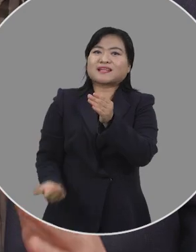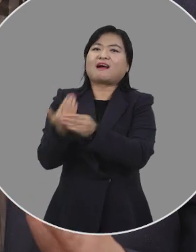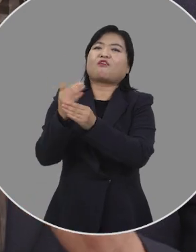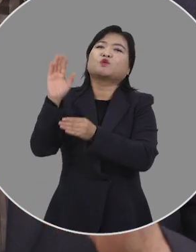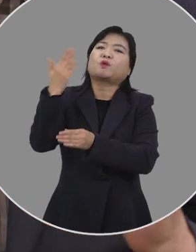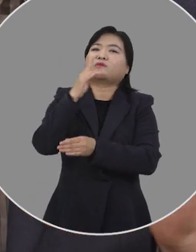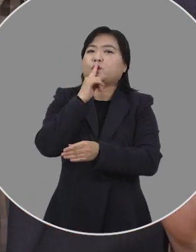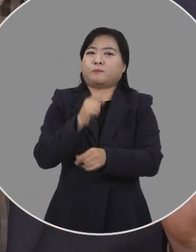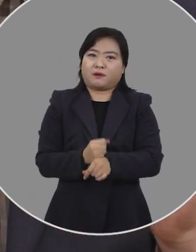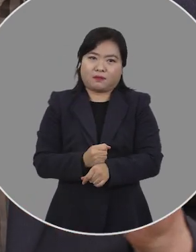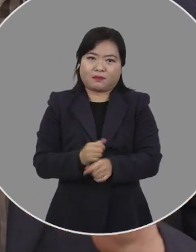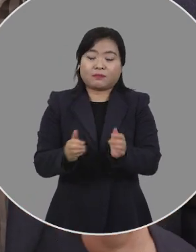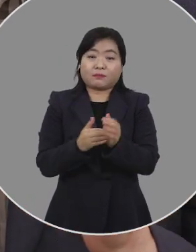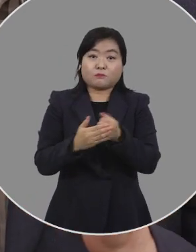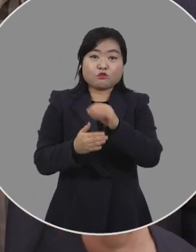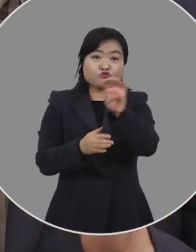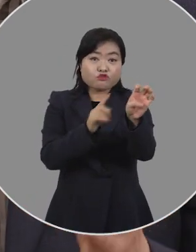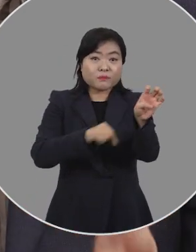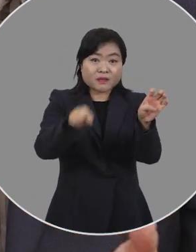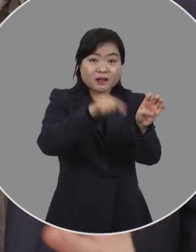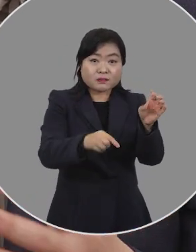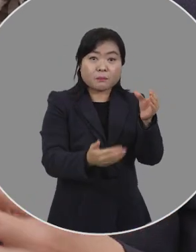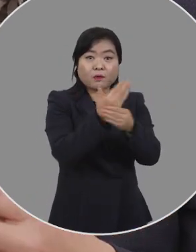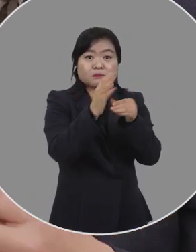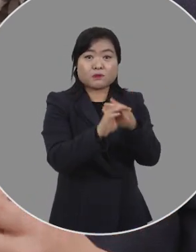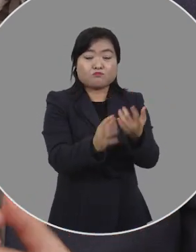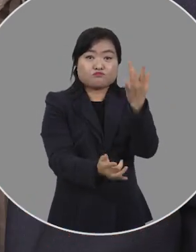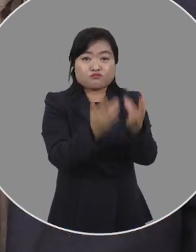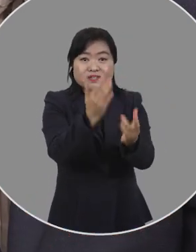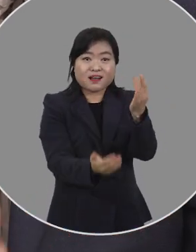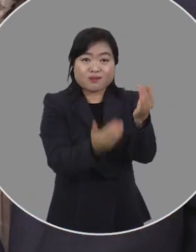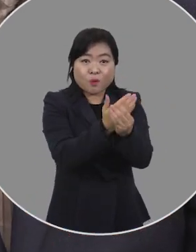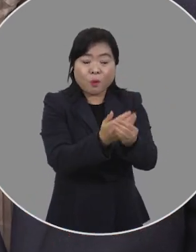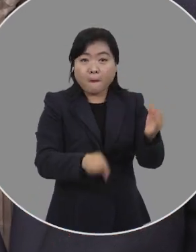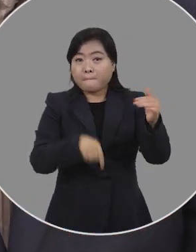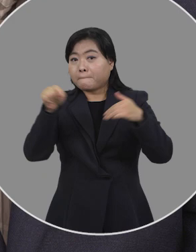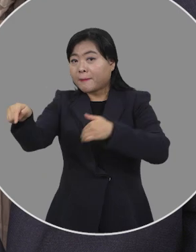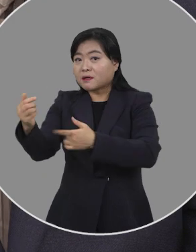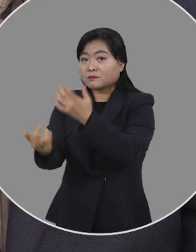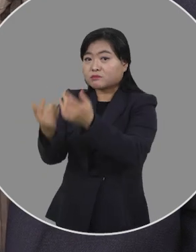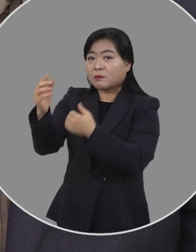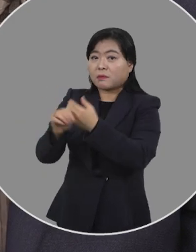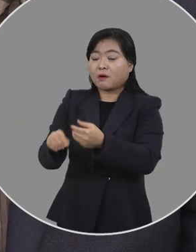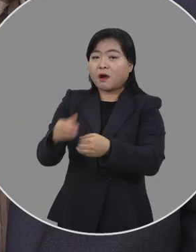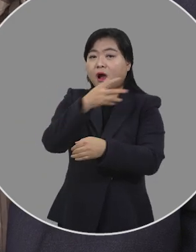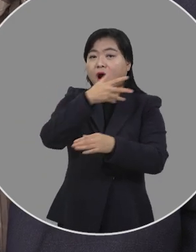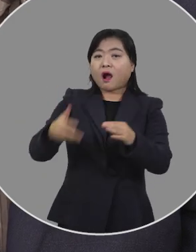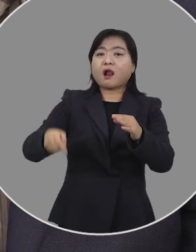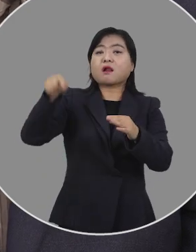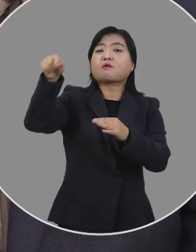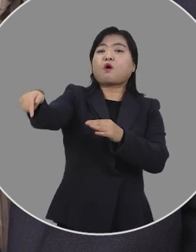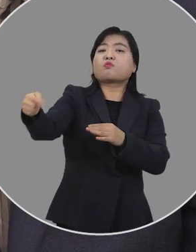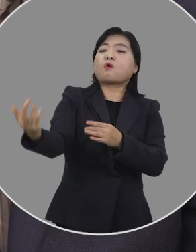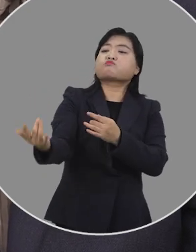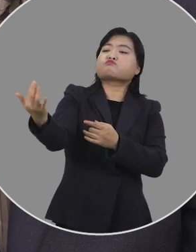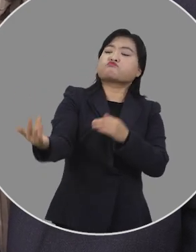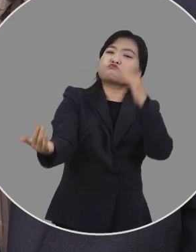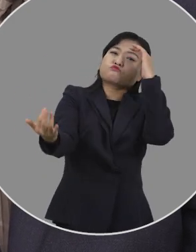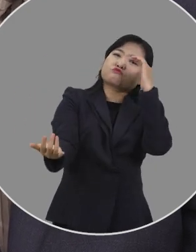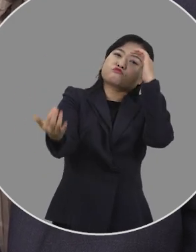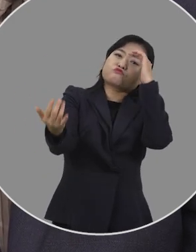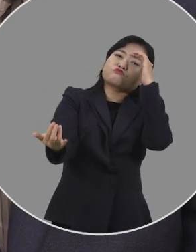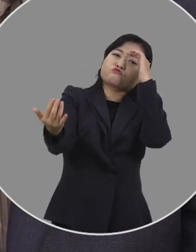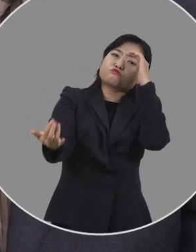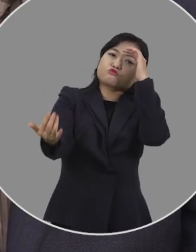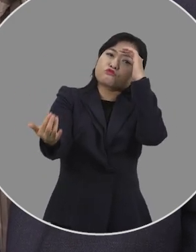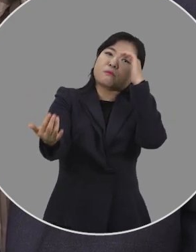그러니까 유럽 내에서 벌어지면 불이 난 거고 바깥에서 벌어지면 강 건너 불구경인데 그 불을